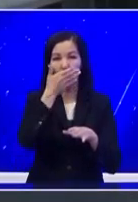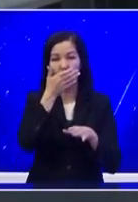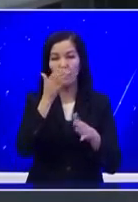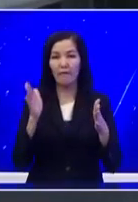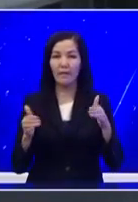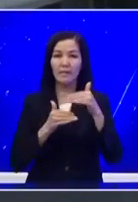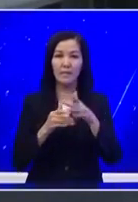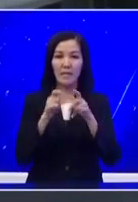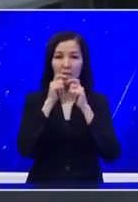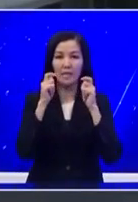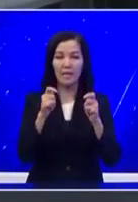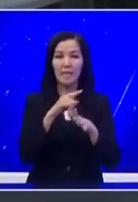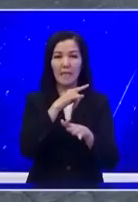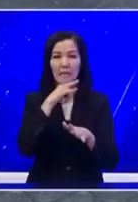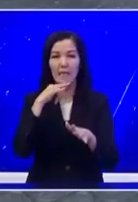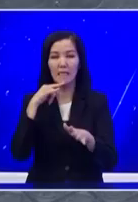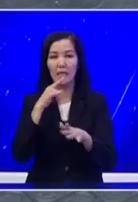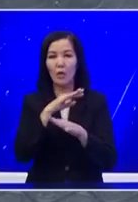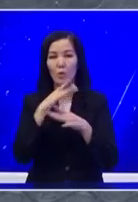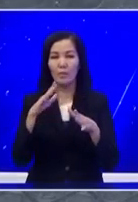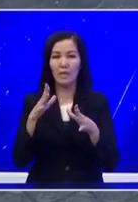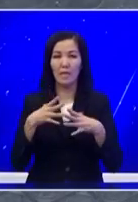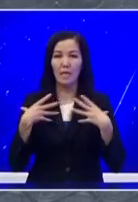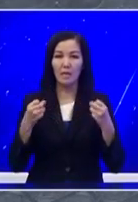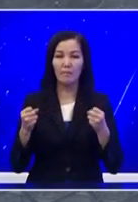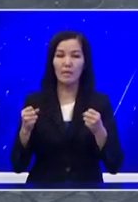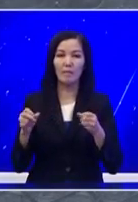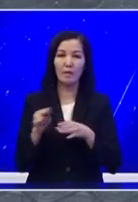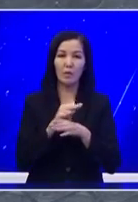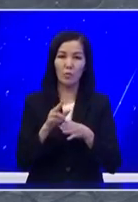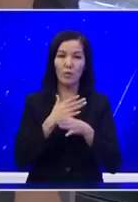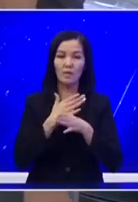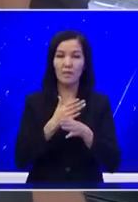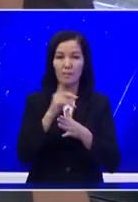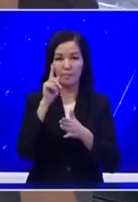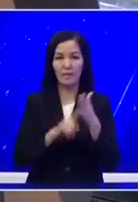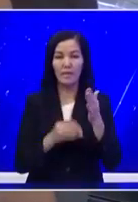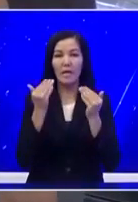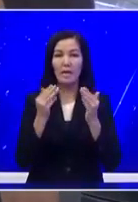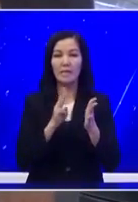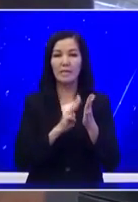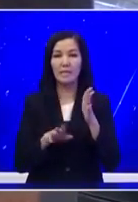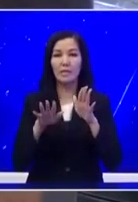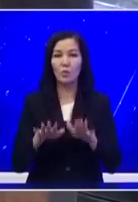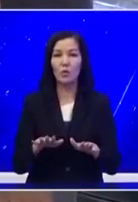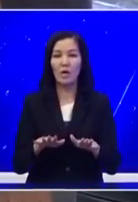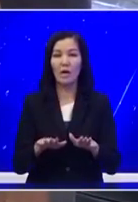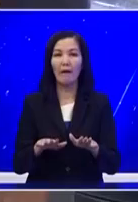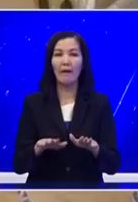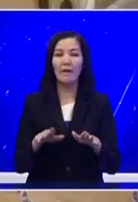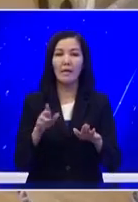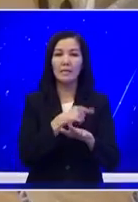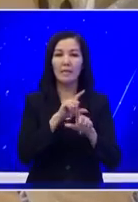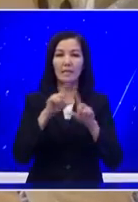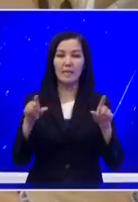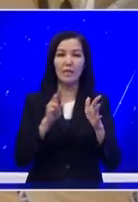Ресейлік медициналық құрал талай жерлестеріміздің емделіп кетуіне себеп болатынына сенім білдірді. Қазір 80 орынға шақталған провизорлық